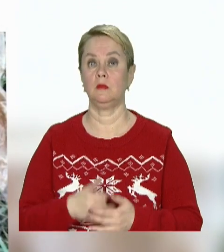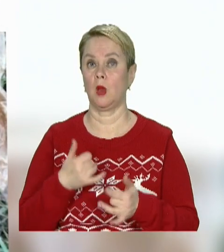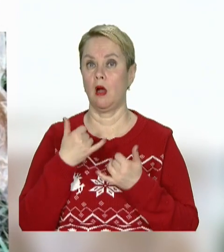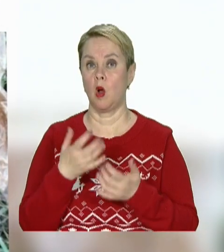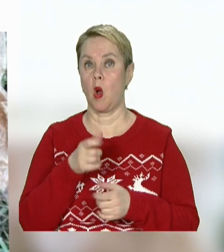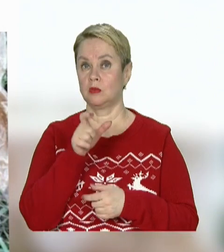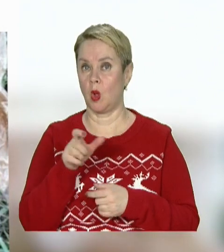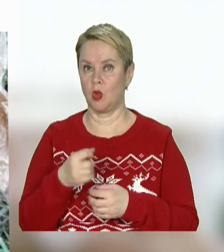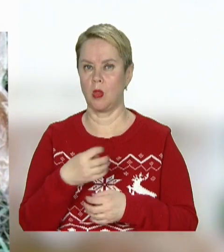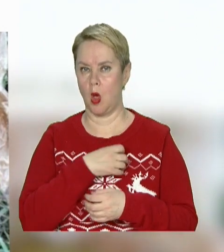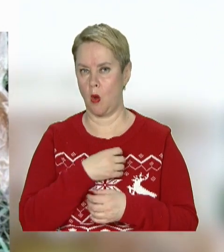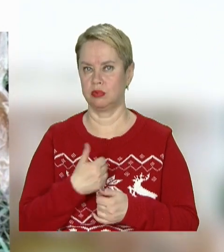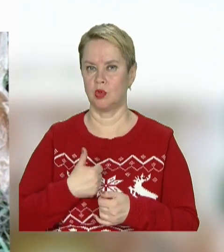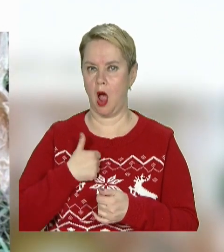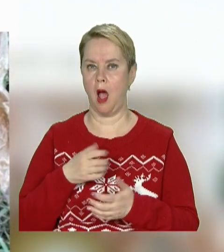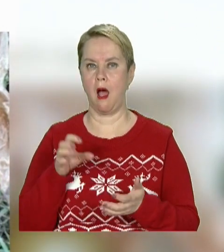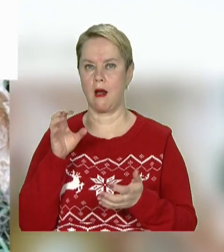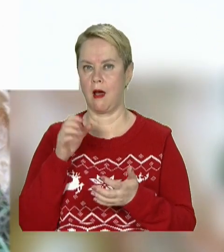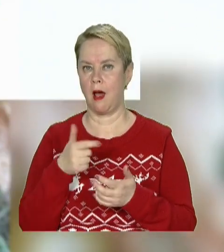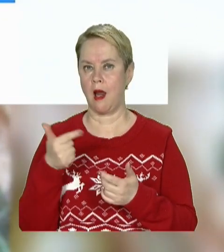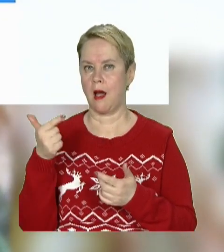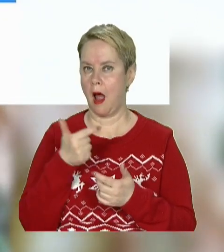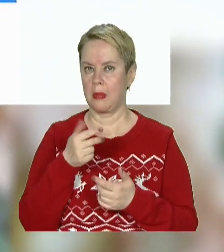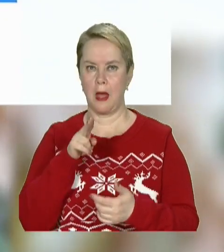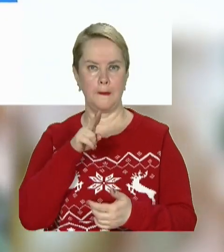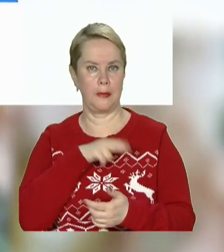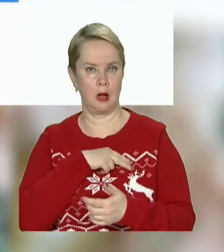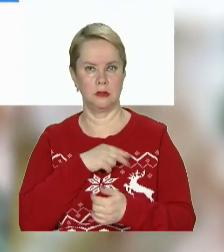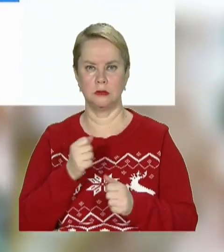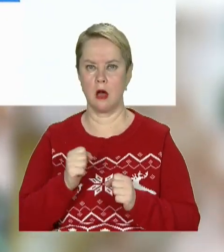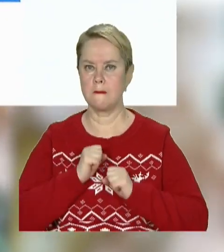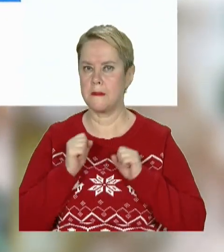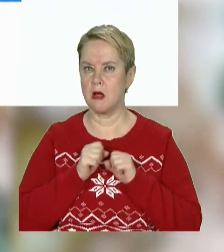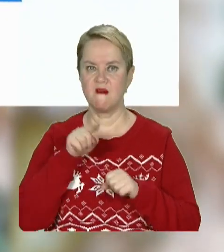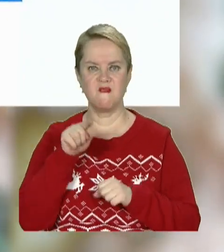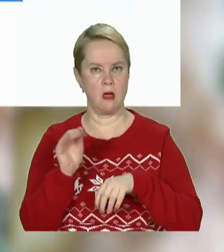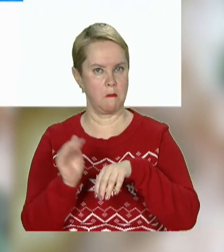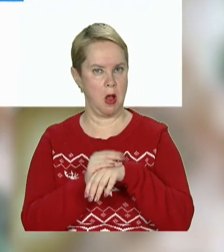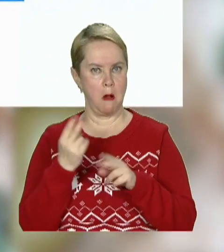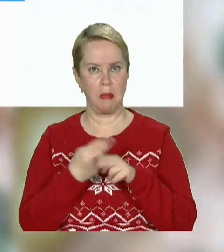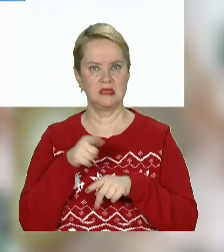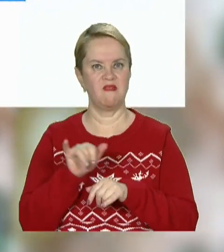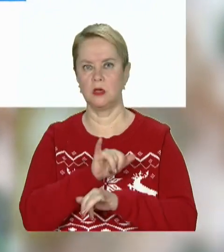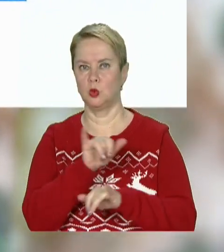Представив колег до нагородження почесними грамотами та преміювання. За пильність. Ви молодці, без вас нікуди.